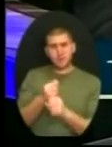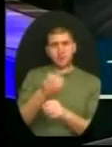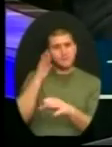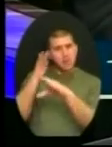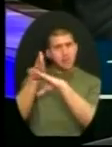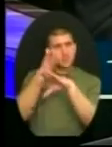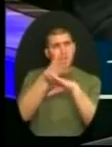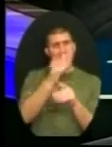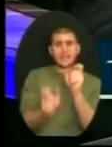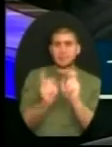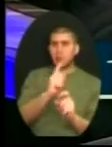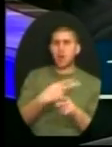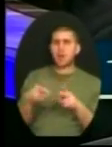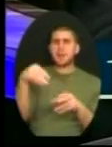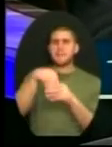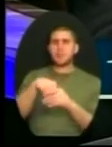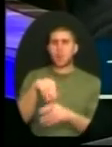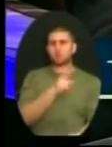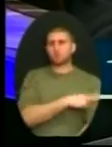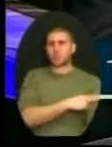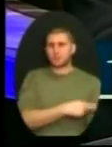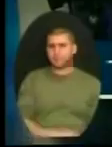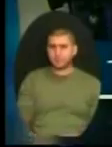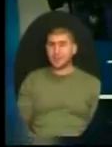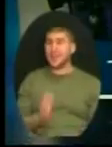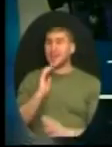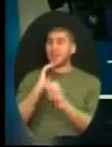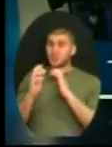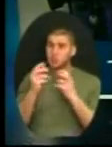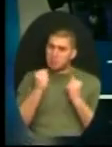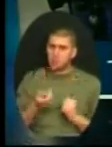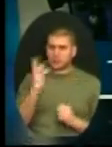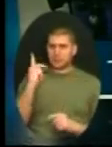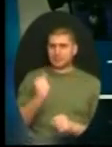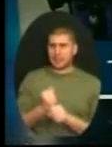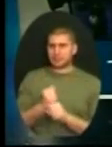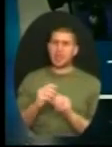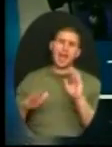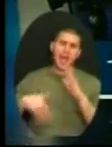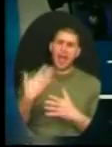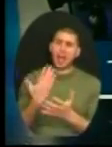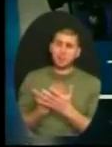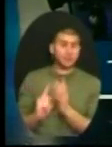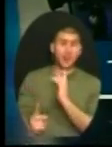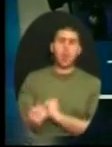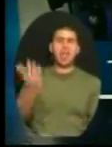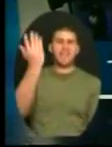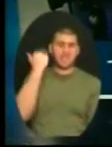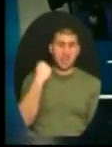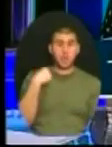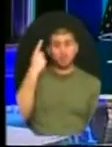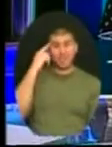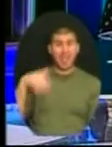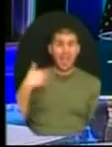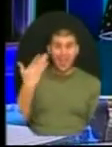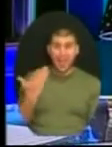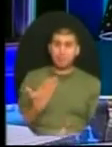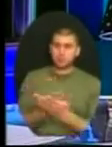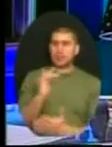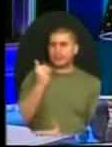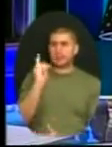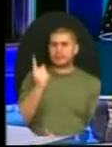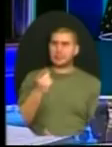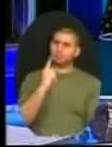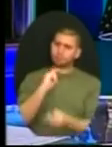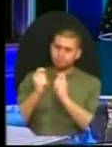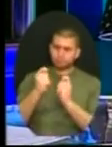ולפנות לאזרחים, לא רק פנימה לתוך המשטרה. אוקיי. את התקשורת בוודאי הוא היה צריך לעשות אחרי ההמלצות ולא לפני ההמלצות, ואני חושבת שאחרי ההמלצות הוא כן צריך